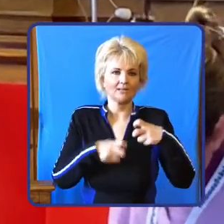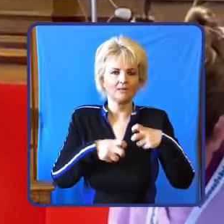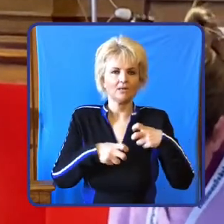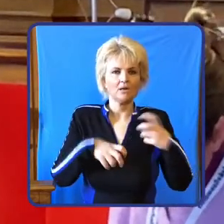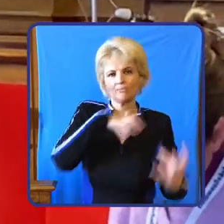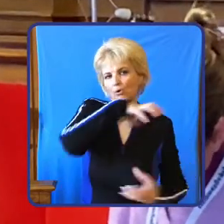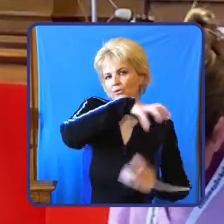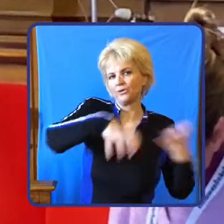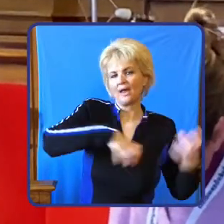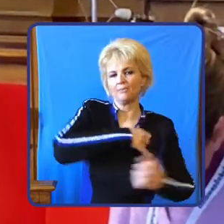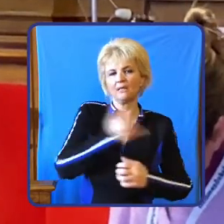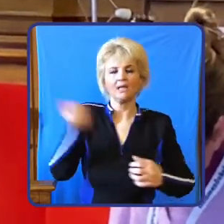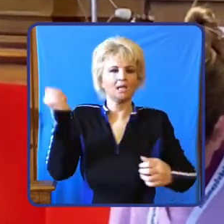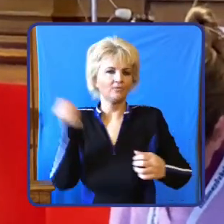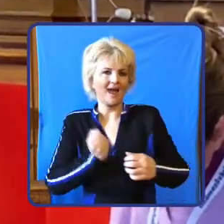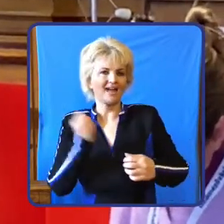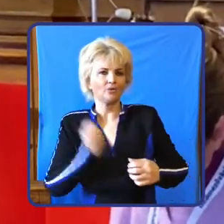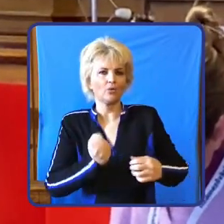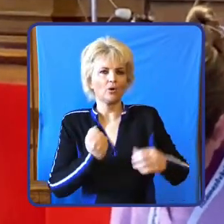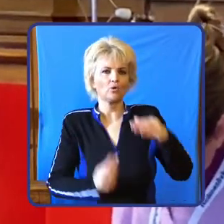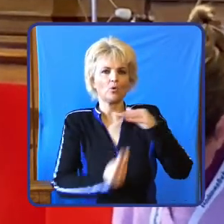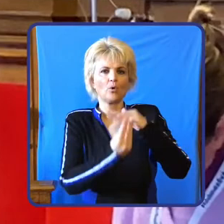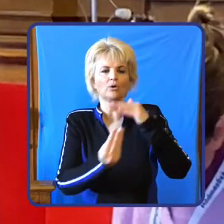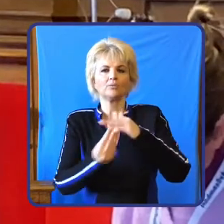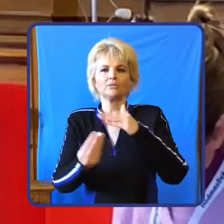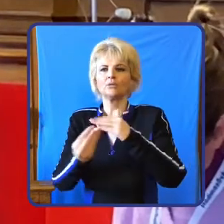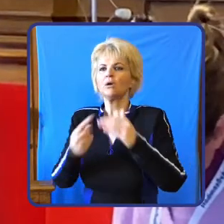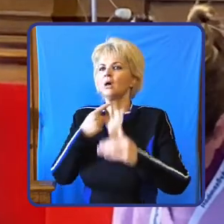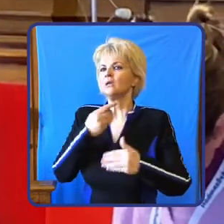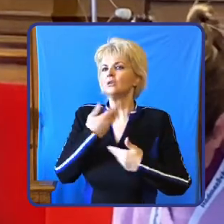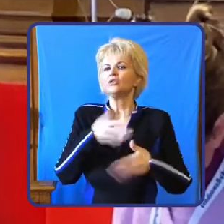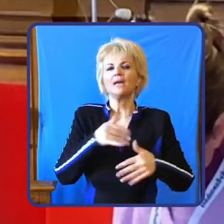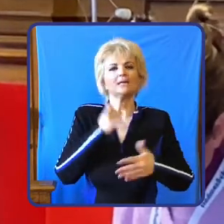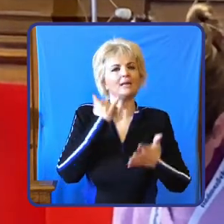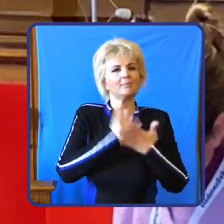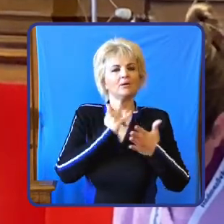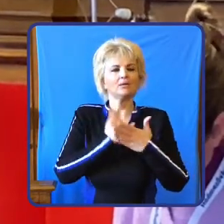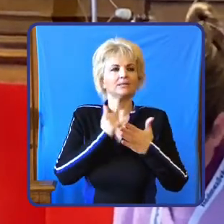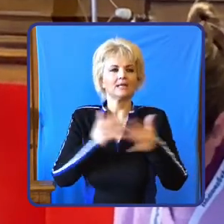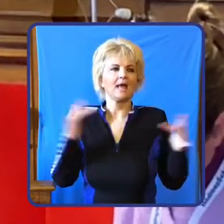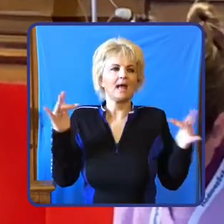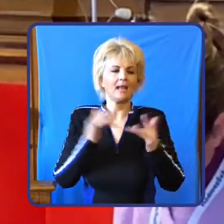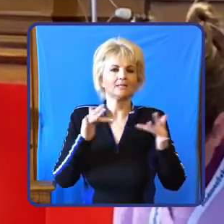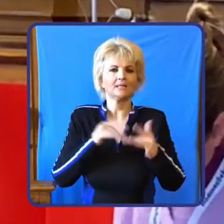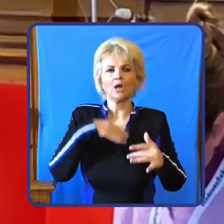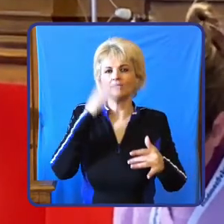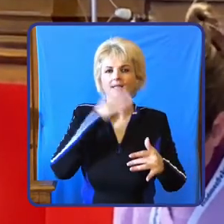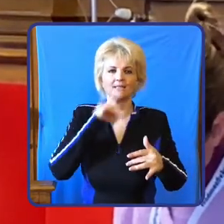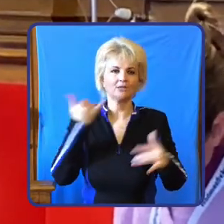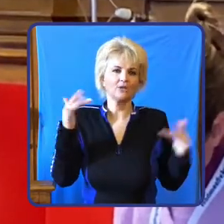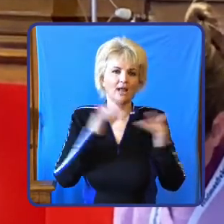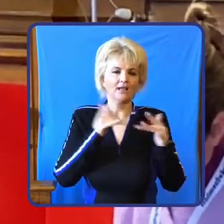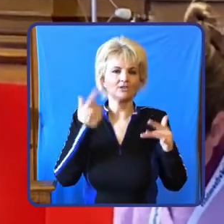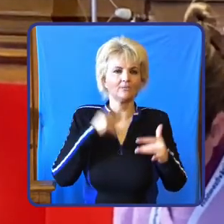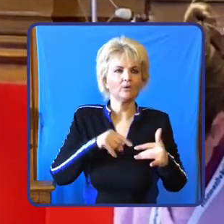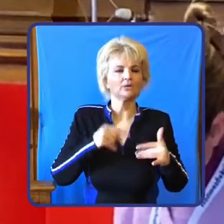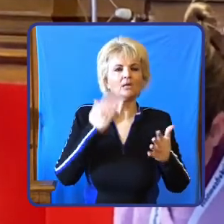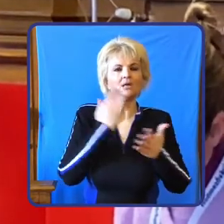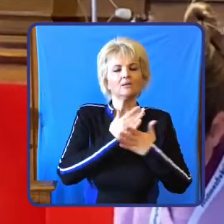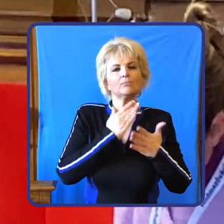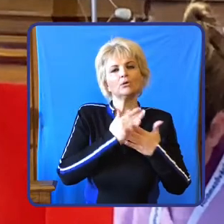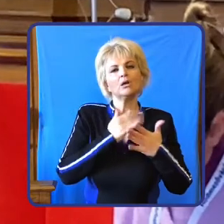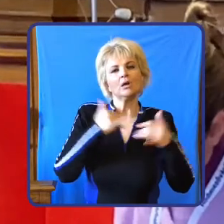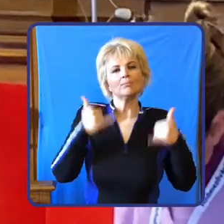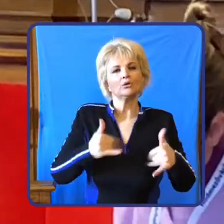cirkuszt, mindenkit megvádol korrupcióval, rajta kívül már senki nem igazi ellenzéki. Tehát most már ott tartunk, hogy a Fidesz is ellenség volt, most már az ellenzék